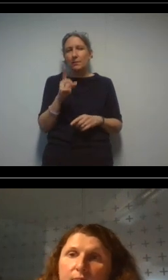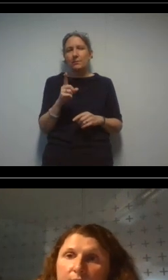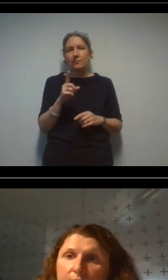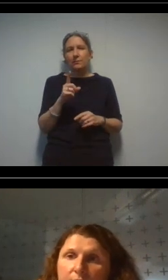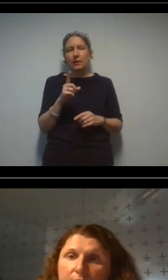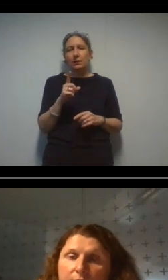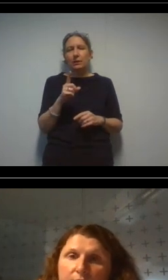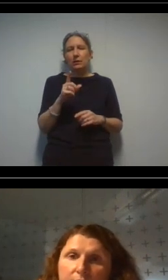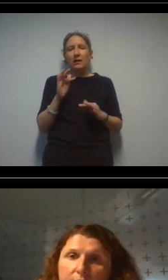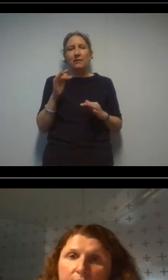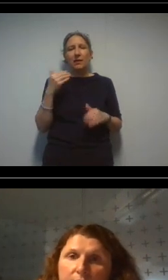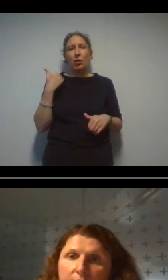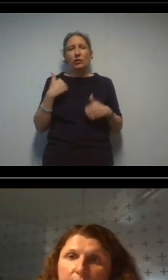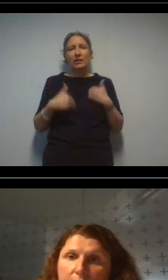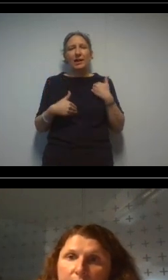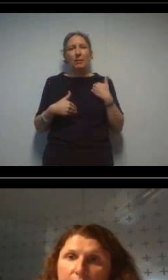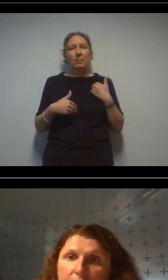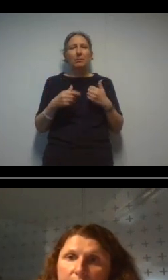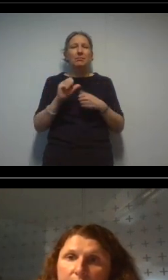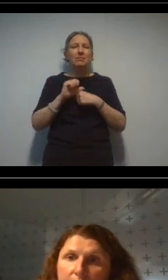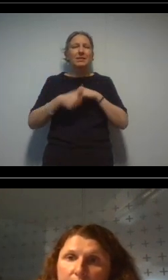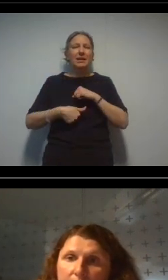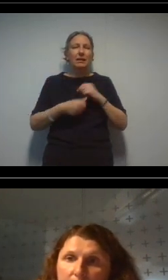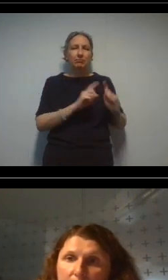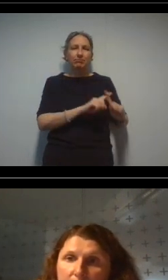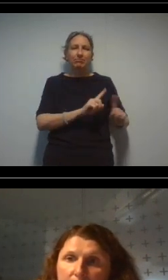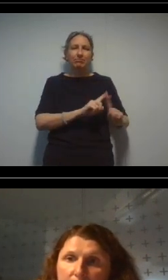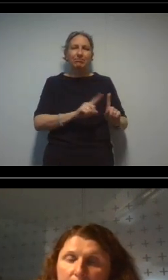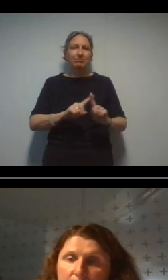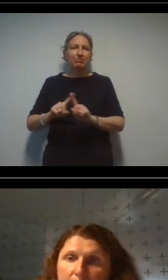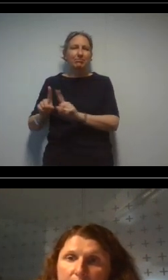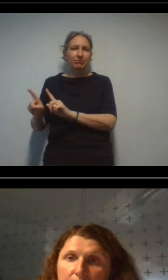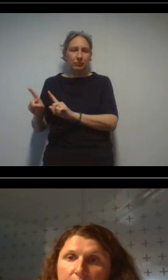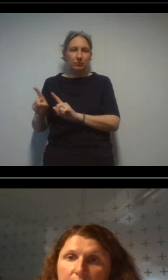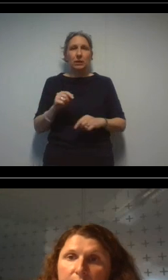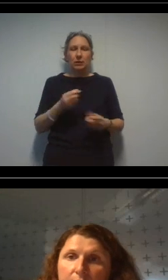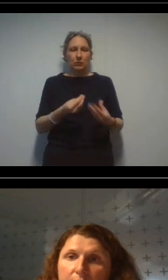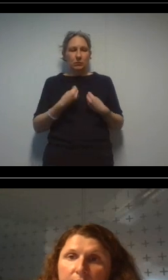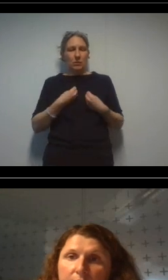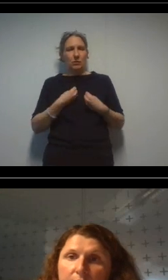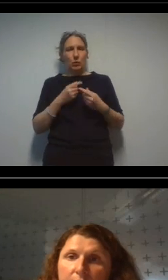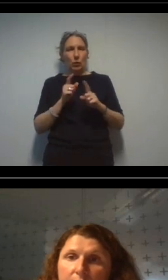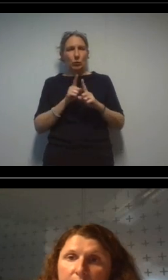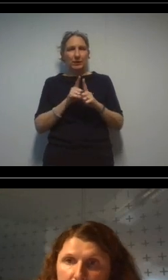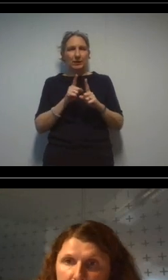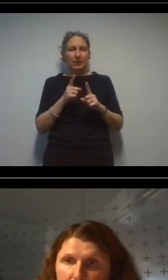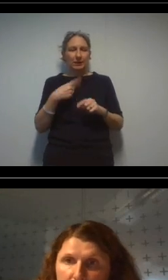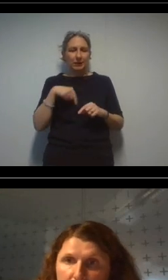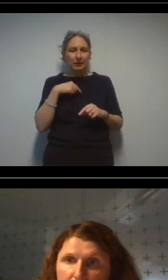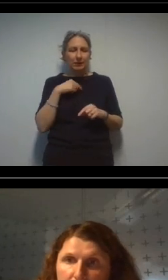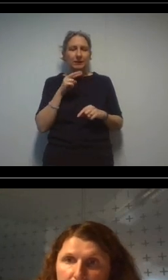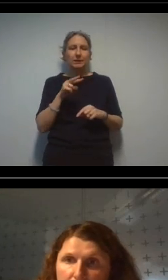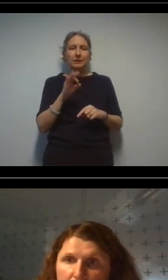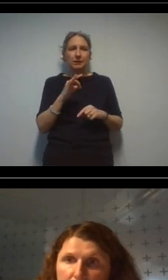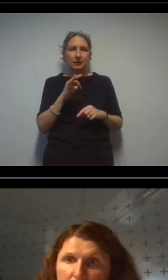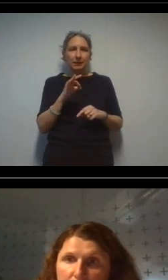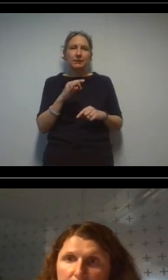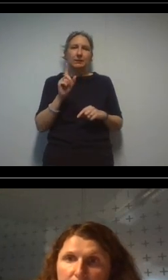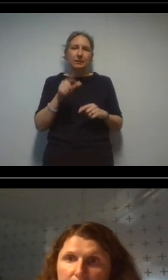typologies de handicap étaient quand même assez diverses aussi. Et nous, ça nous a permis d'apprendre à nous